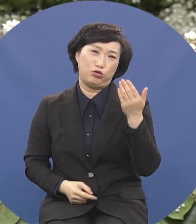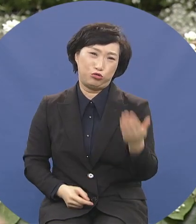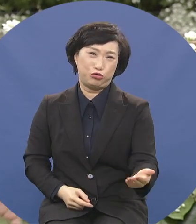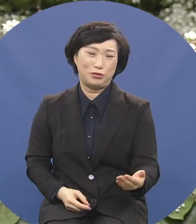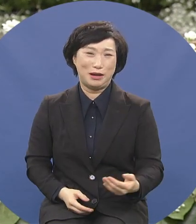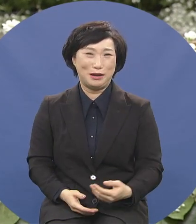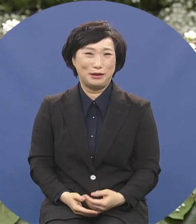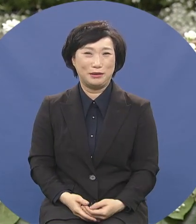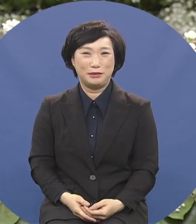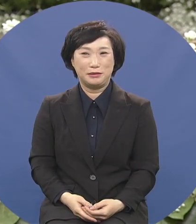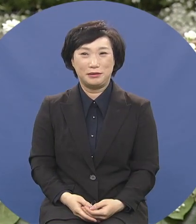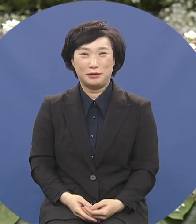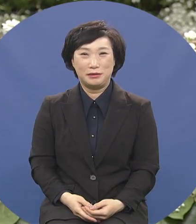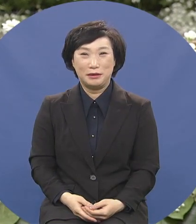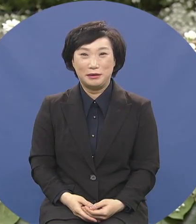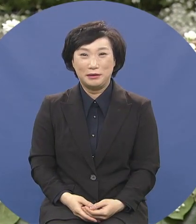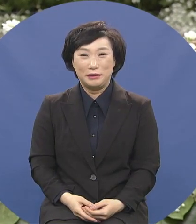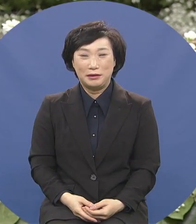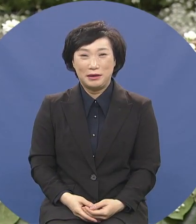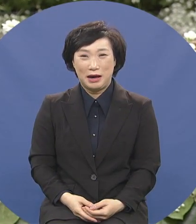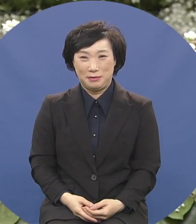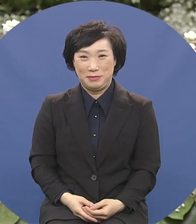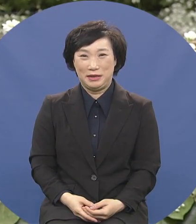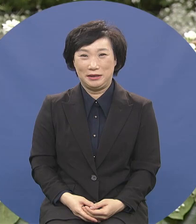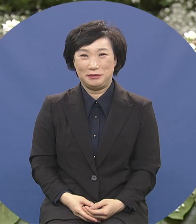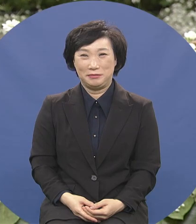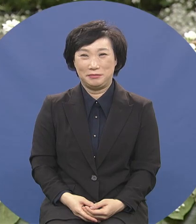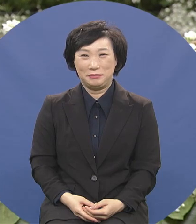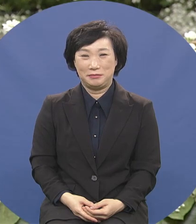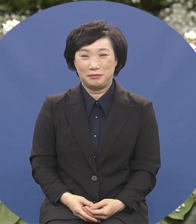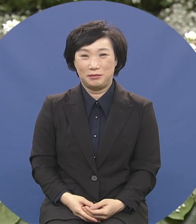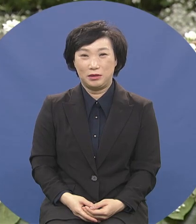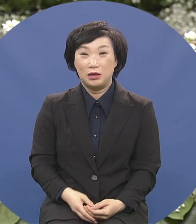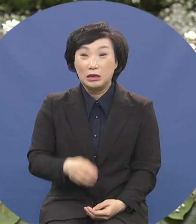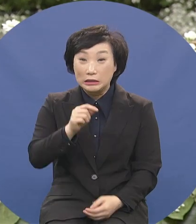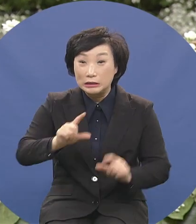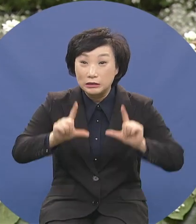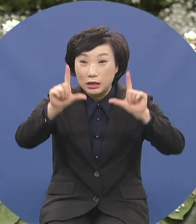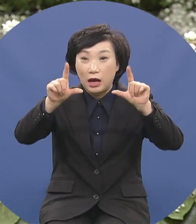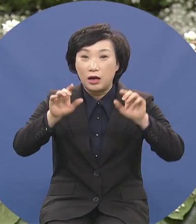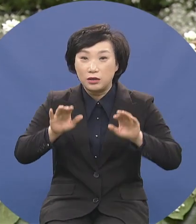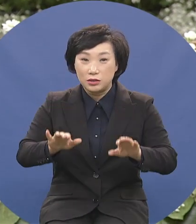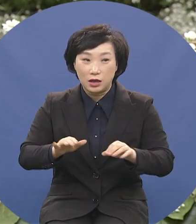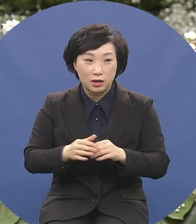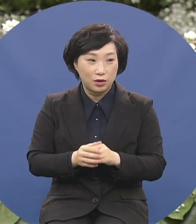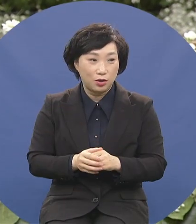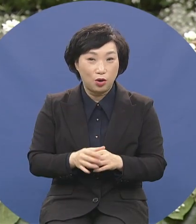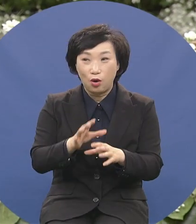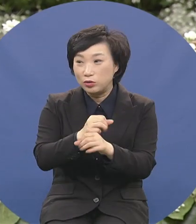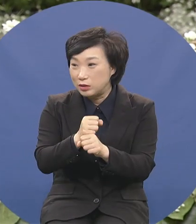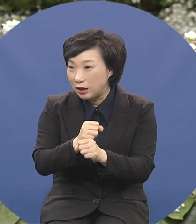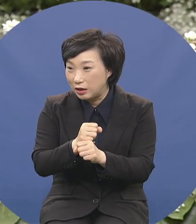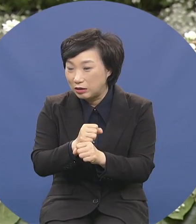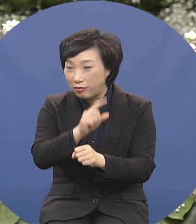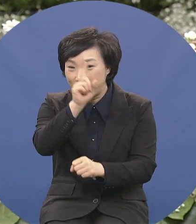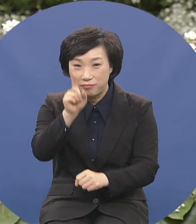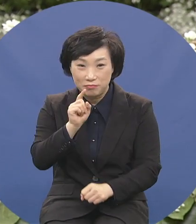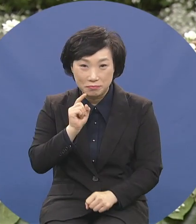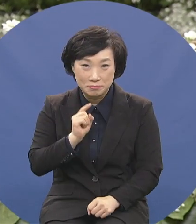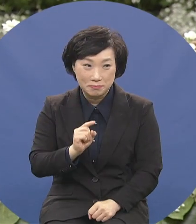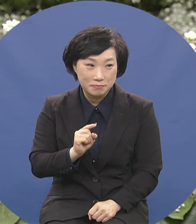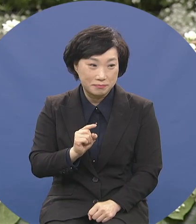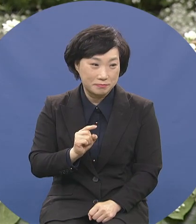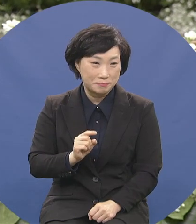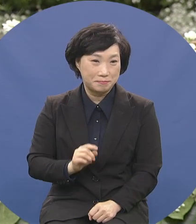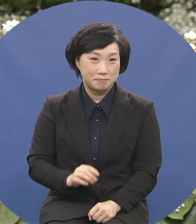대로 갚으리라. 그날이 어느 날일까?